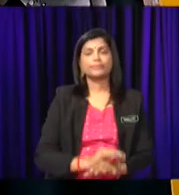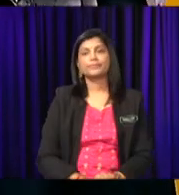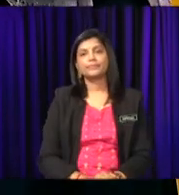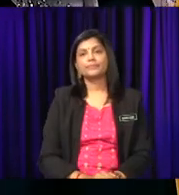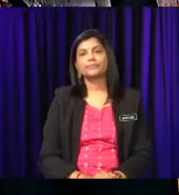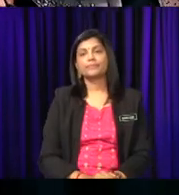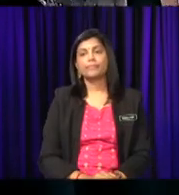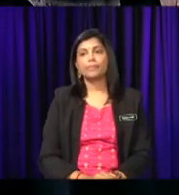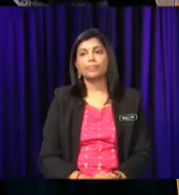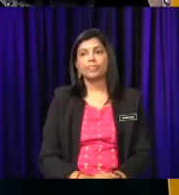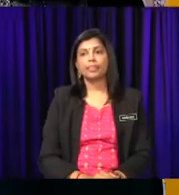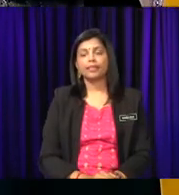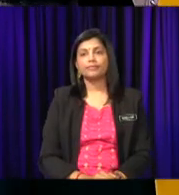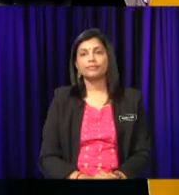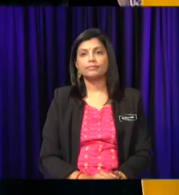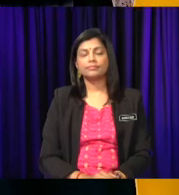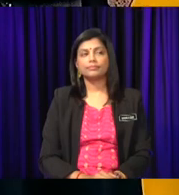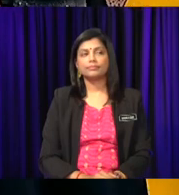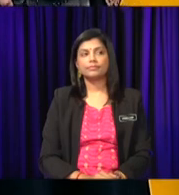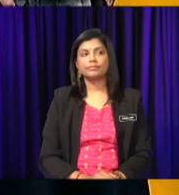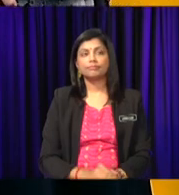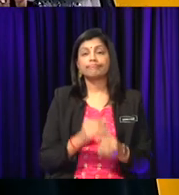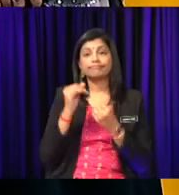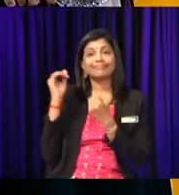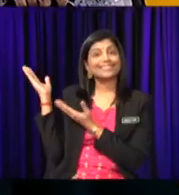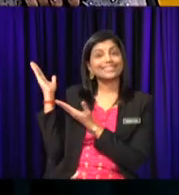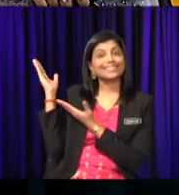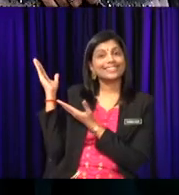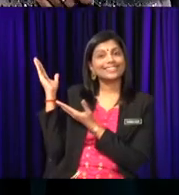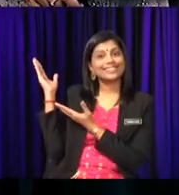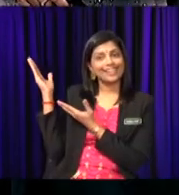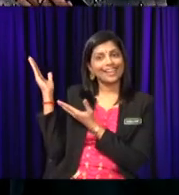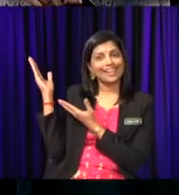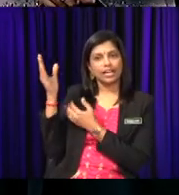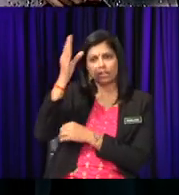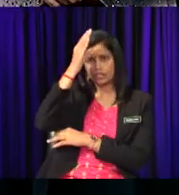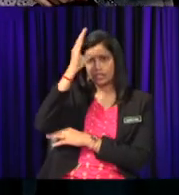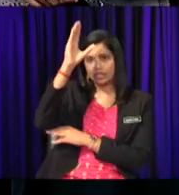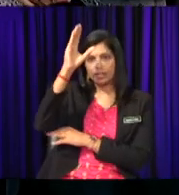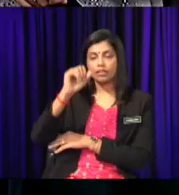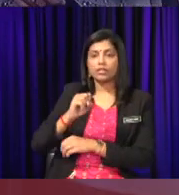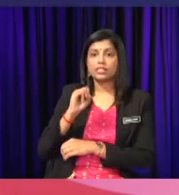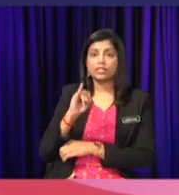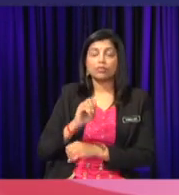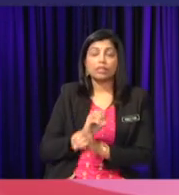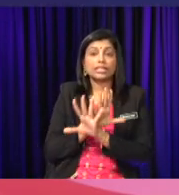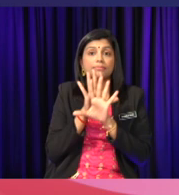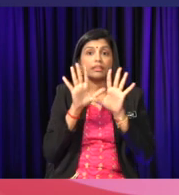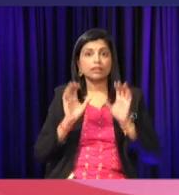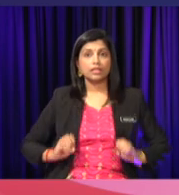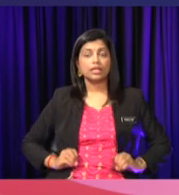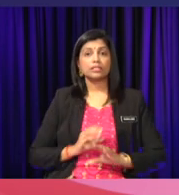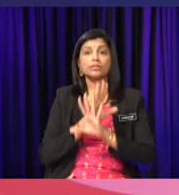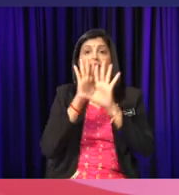pelajari Pada hari ini saya suka kata-kata inilah ya satu inspirasi satu peratus